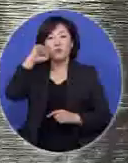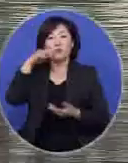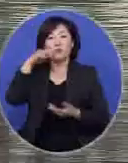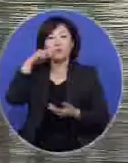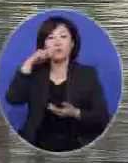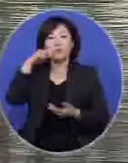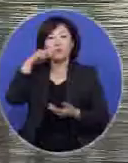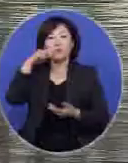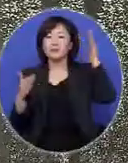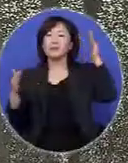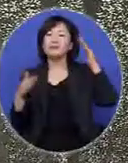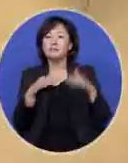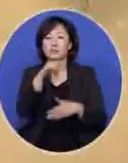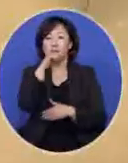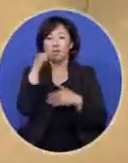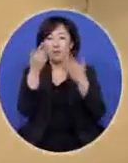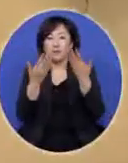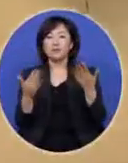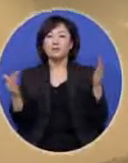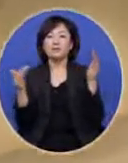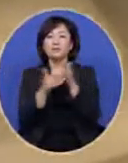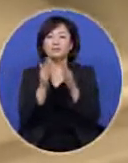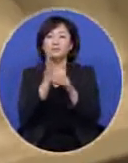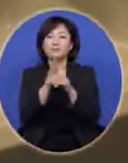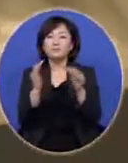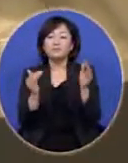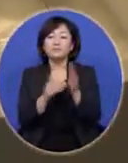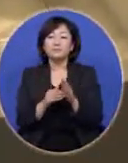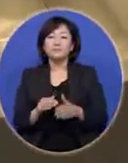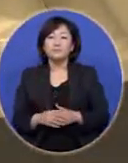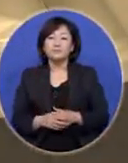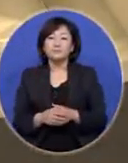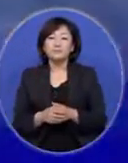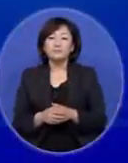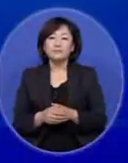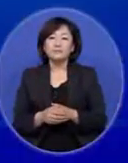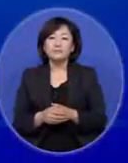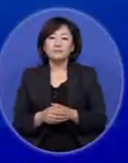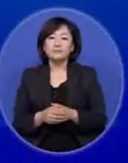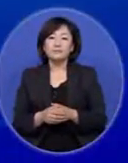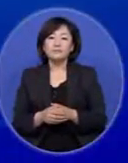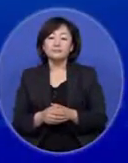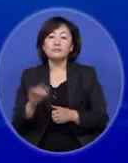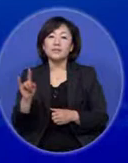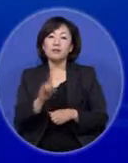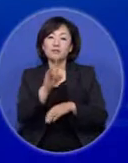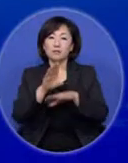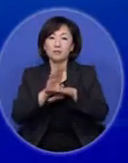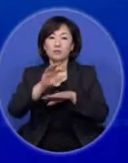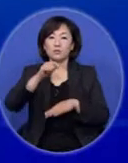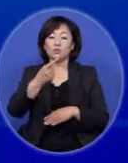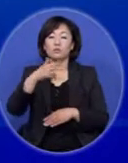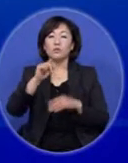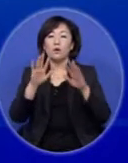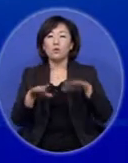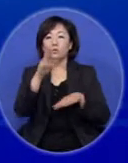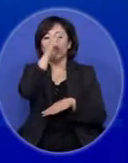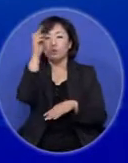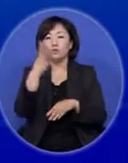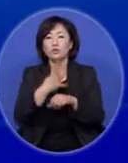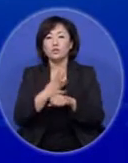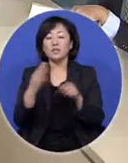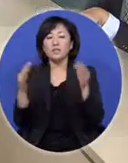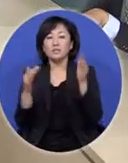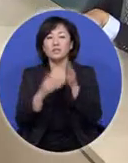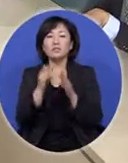학생들만 피해를 입고 있습니다. UBC 뉴스 이영남입니다. 현대자동차 노사가 오늘 오후 4시에